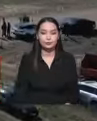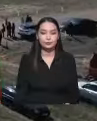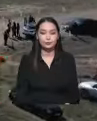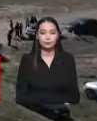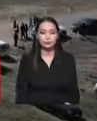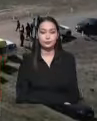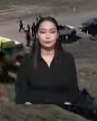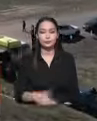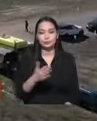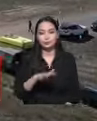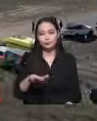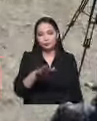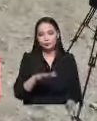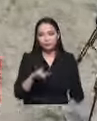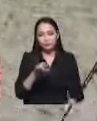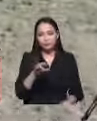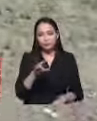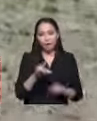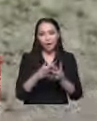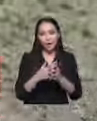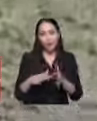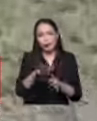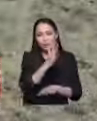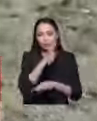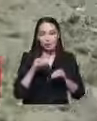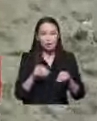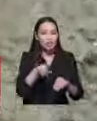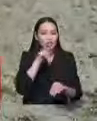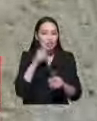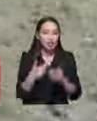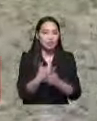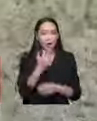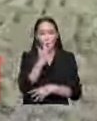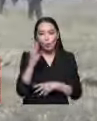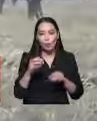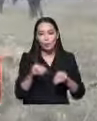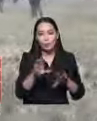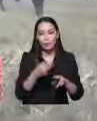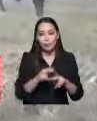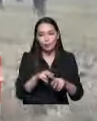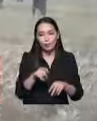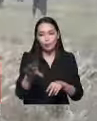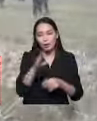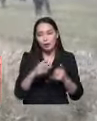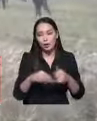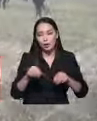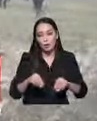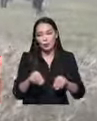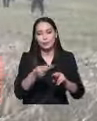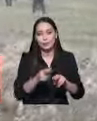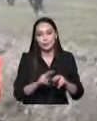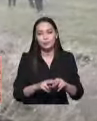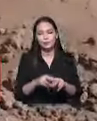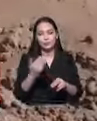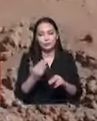Бесқарағай ауданы Жыланды ауылының маңына жас шыбықтар егіліп, жаңа жас орман пайда болды. Барлық көшеттер осы жердің топырағына бейімделіп, жергілікті